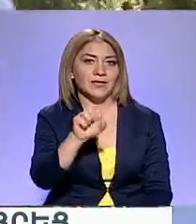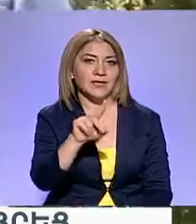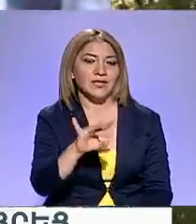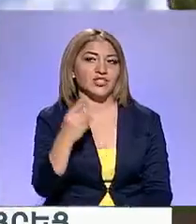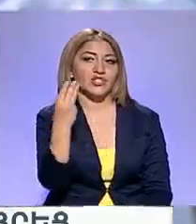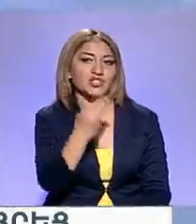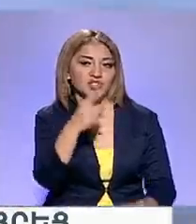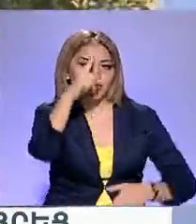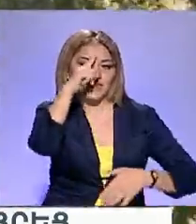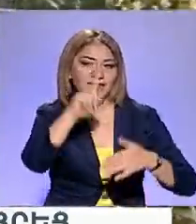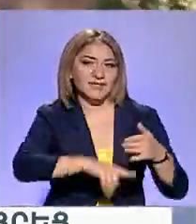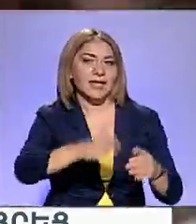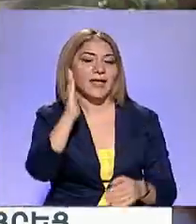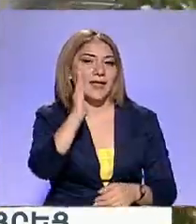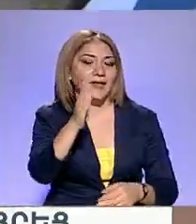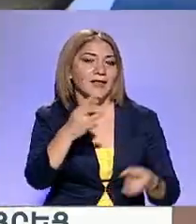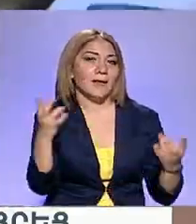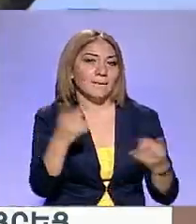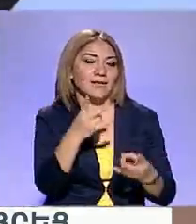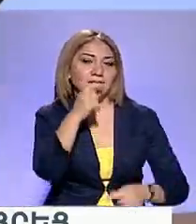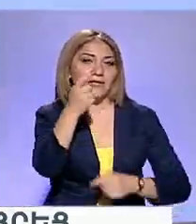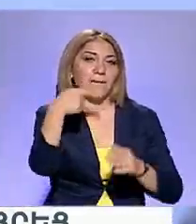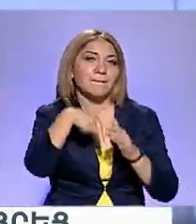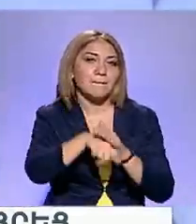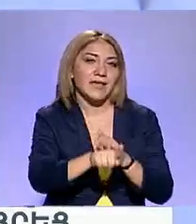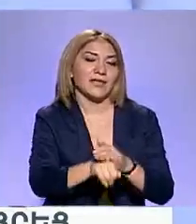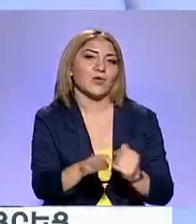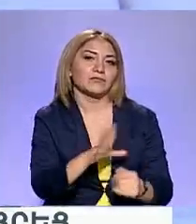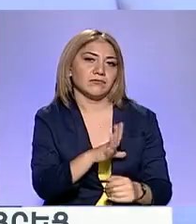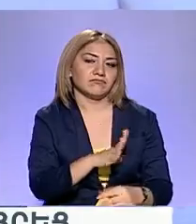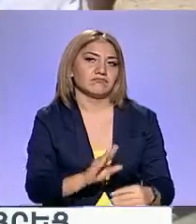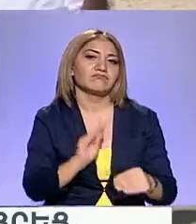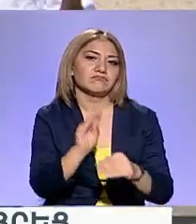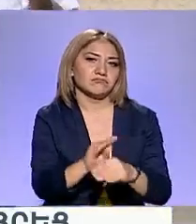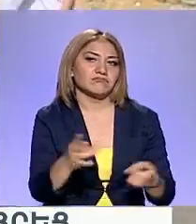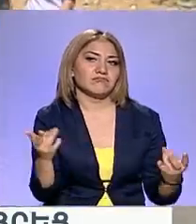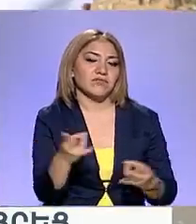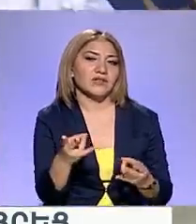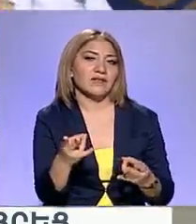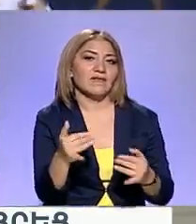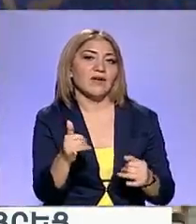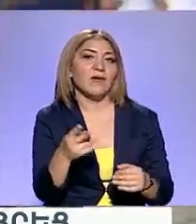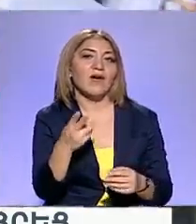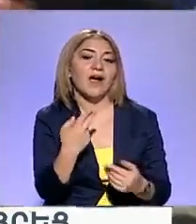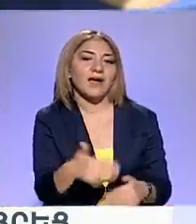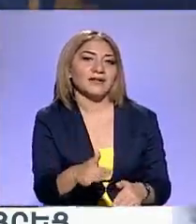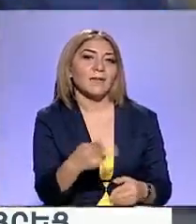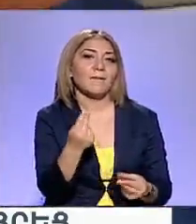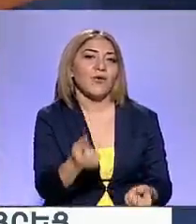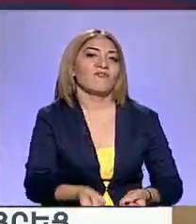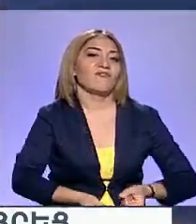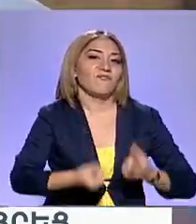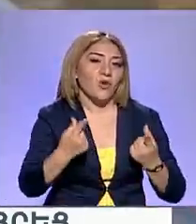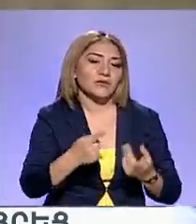Շագելդյանը համոզված է, հետագայում պետք է դիտարկվի նաև մետրոյի գծի անցկացման հրատապությունը, որտեղից փող հարցը խոչընդոտ